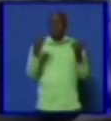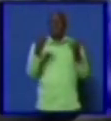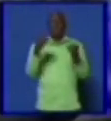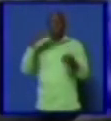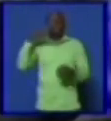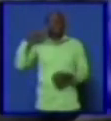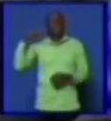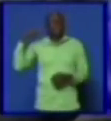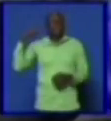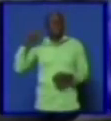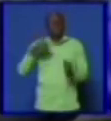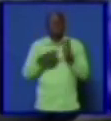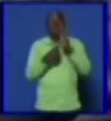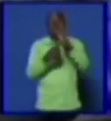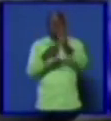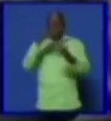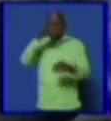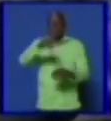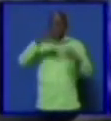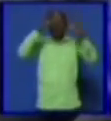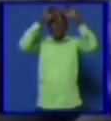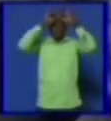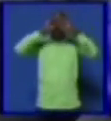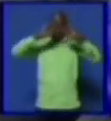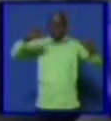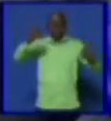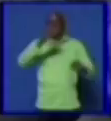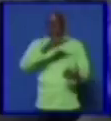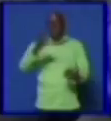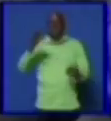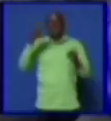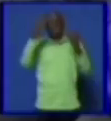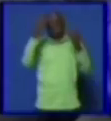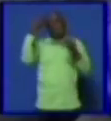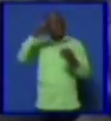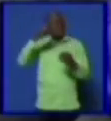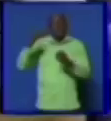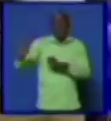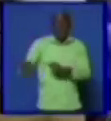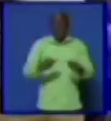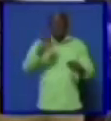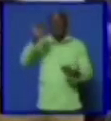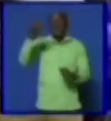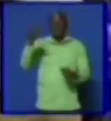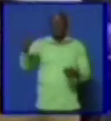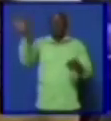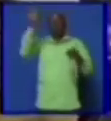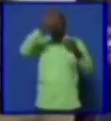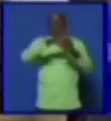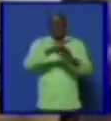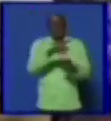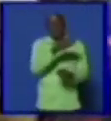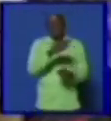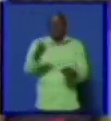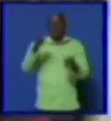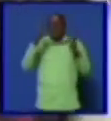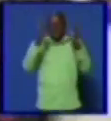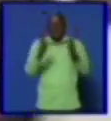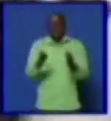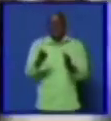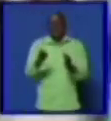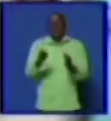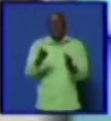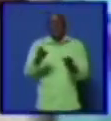montrer que le président du Faso est résolument engagé pour le vote des Burkinabés à l'extérieur.